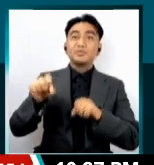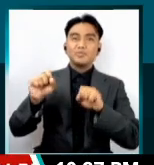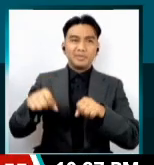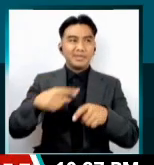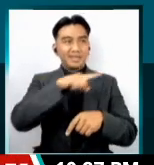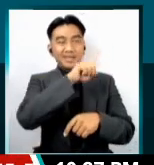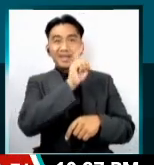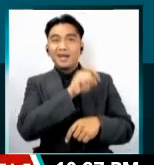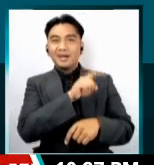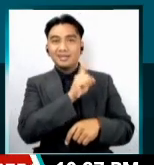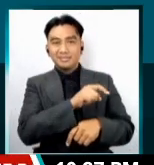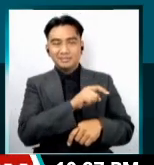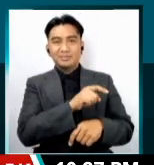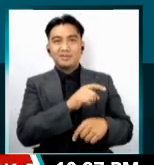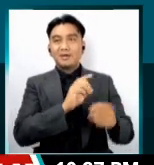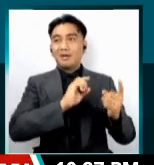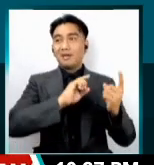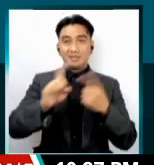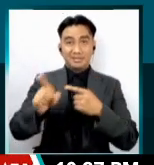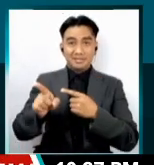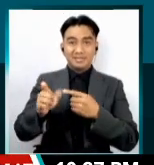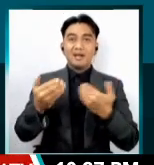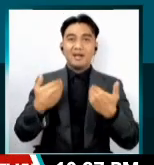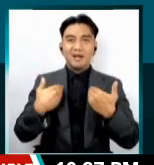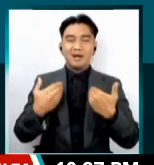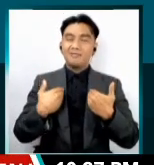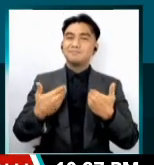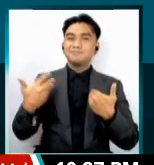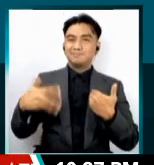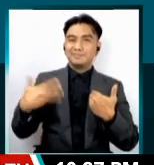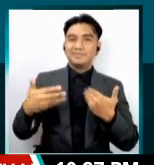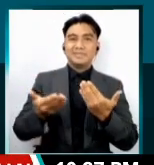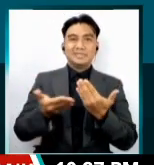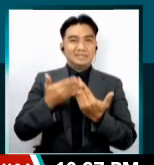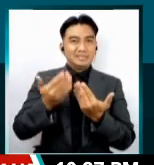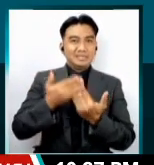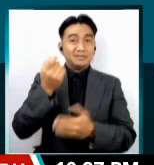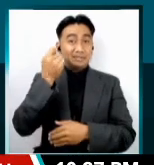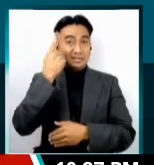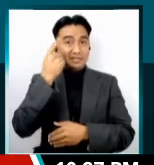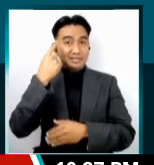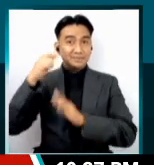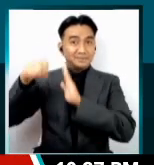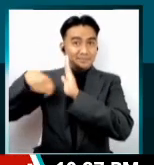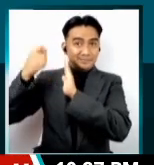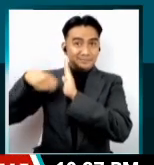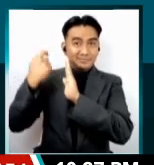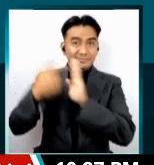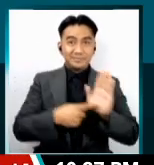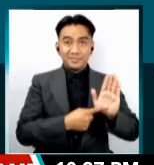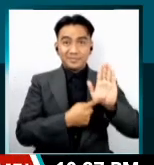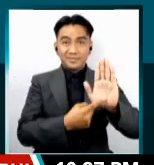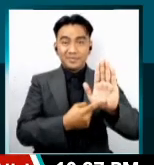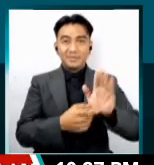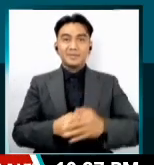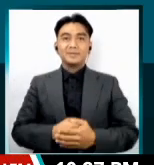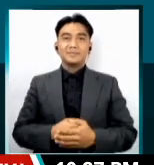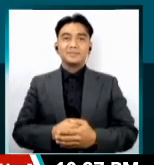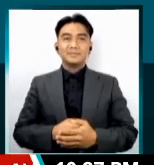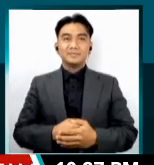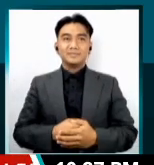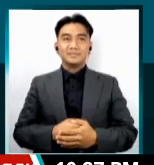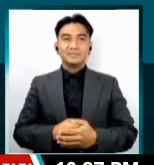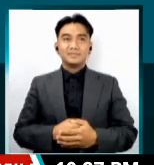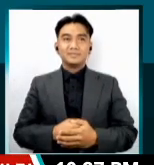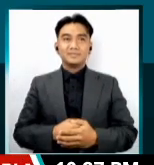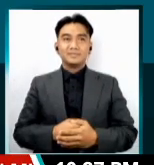and researchers with entertaining pero easy to understand videos. Kulay ay isang sensation. Ang yellow para sa akin ay posibleng